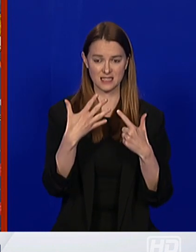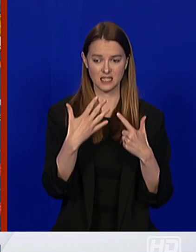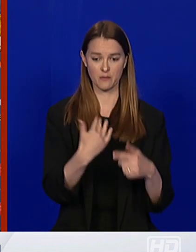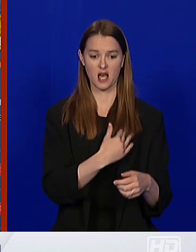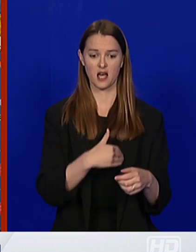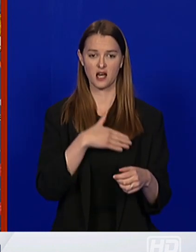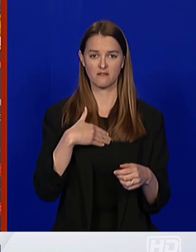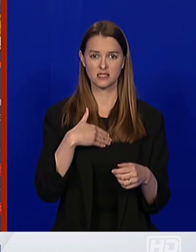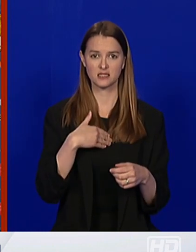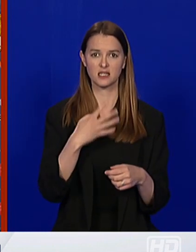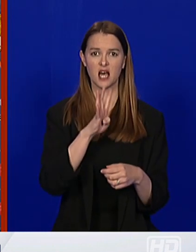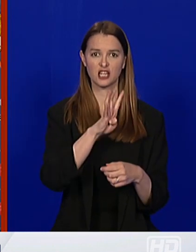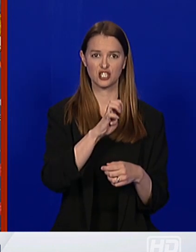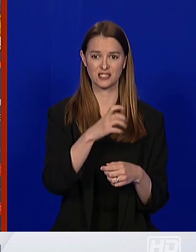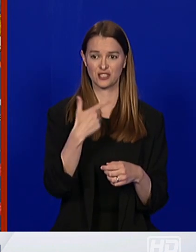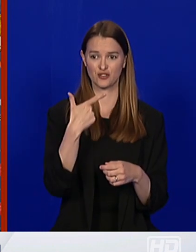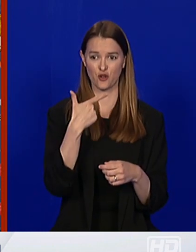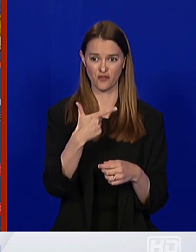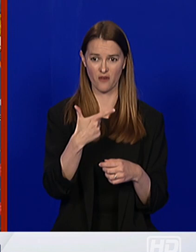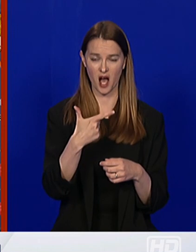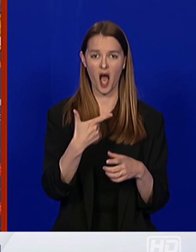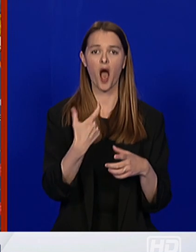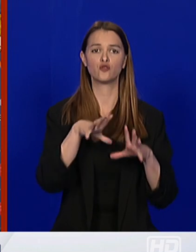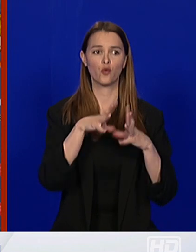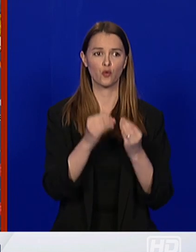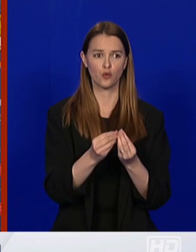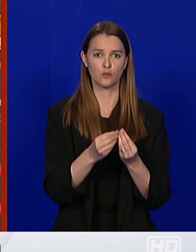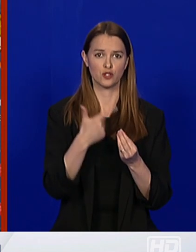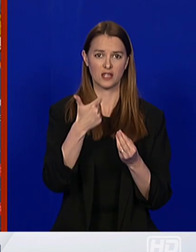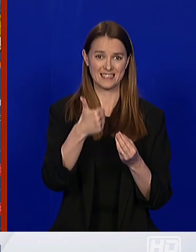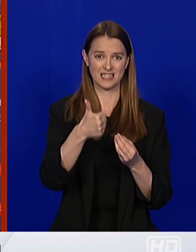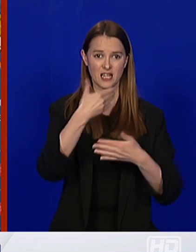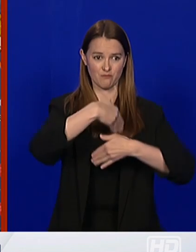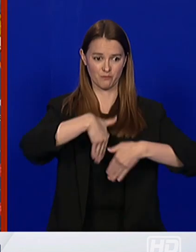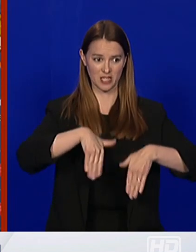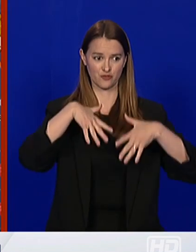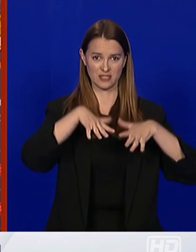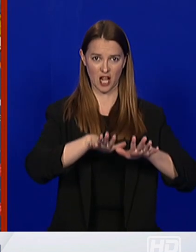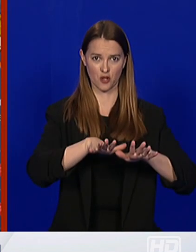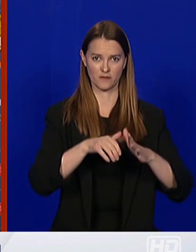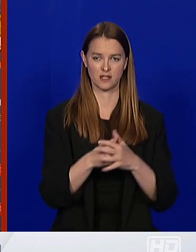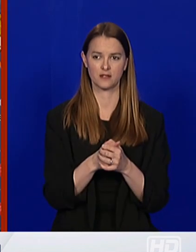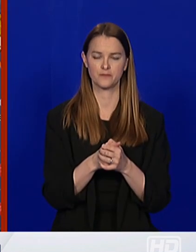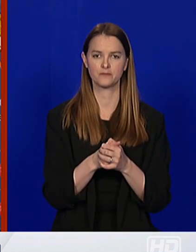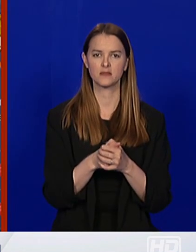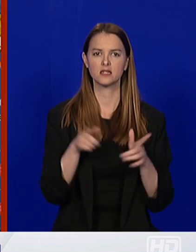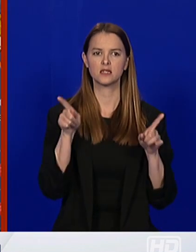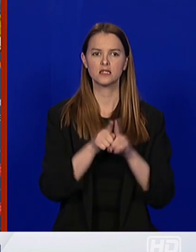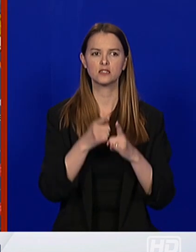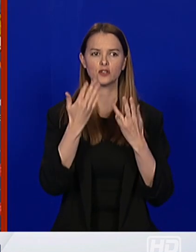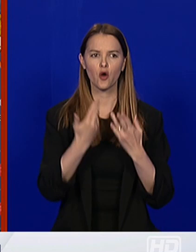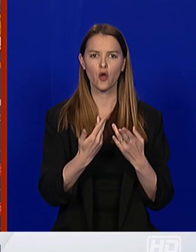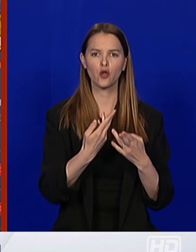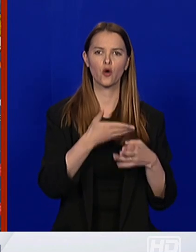402 bolesnika na 1 milijun stanovnika. Još jedan relevantan podatak je broj umrlih na broj